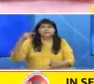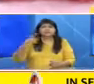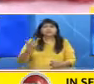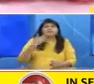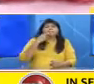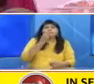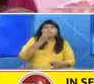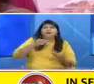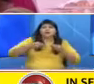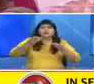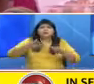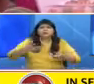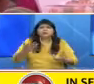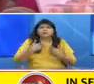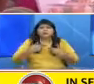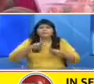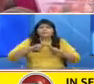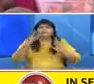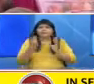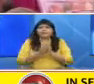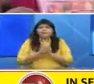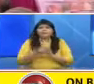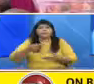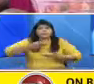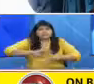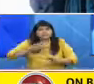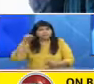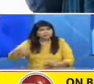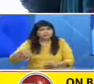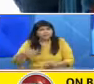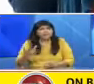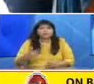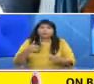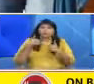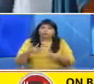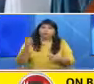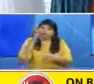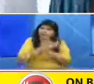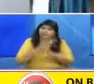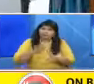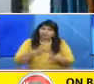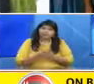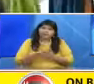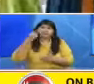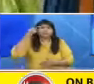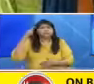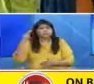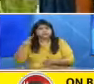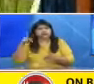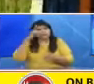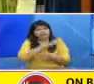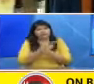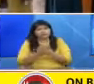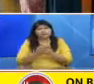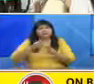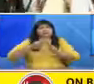अभियान चलाते हैं। अगर परिवार में जन्मदिन हो, कोई शुभ दिन हो, कोई स्मृति दिवस हो, तो